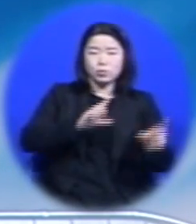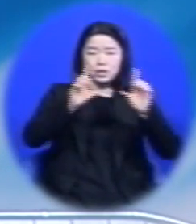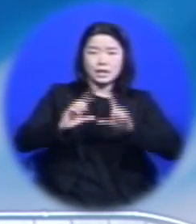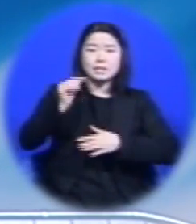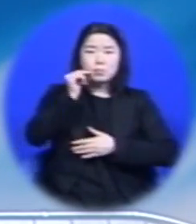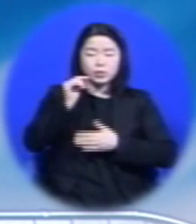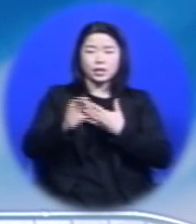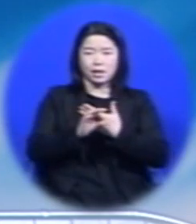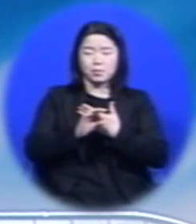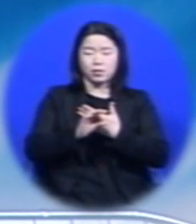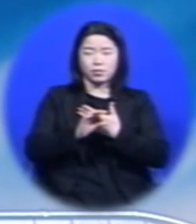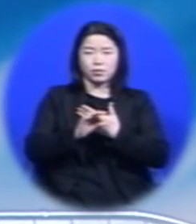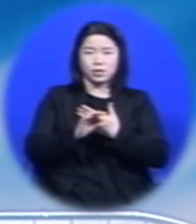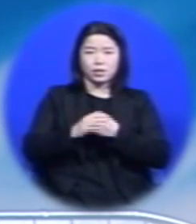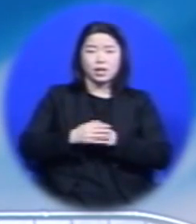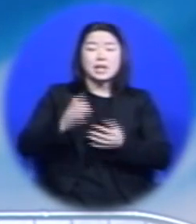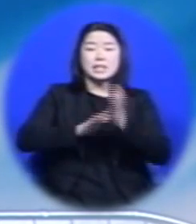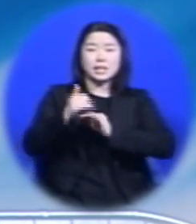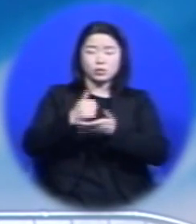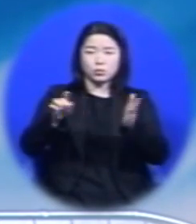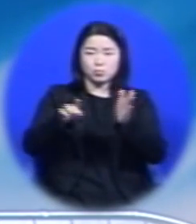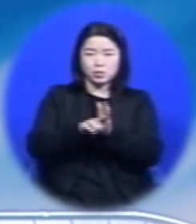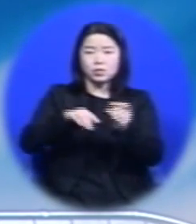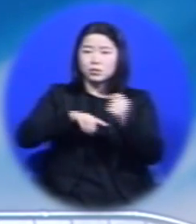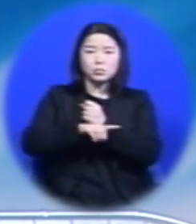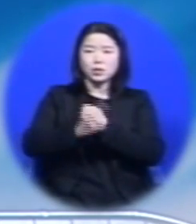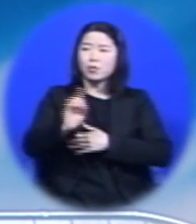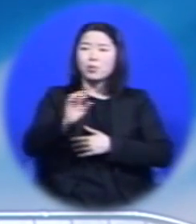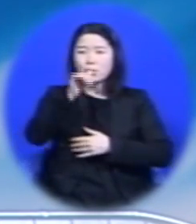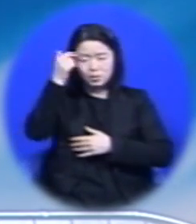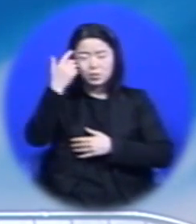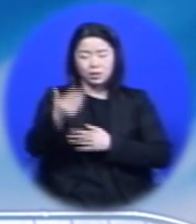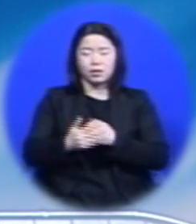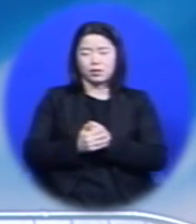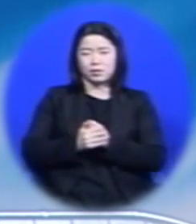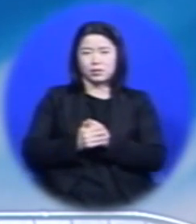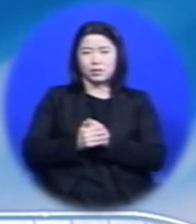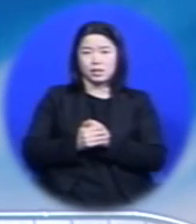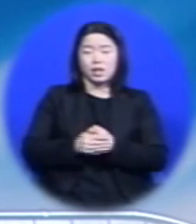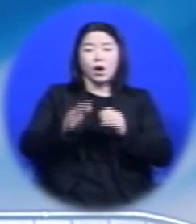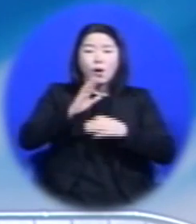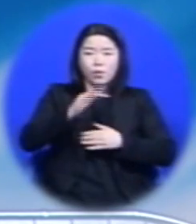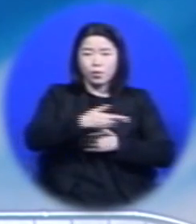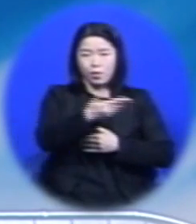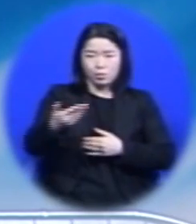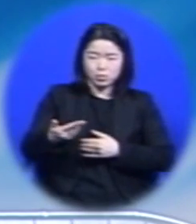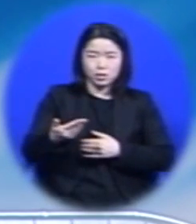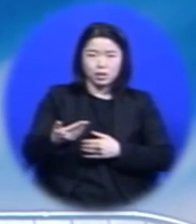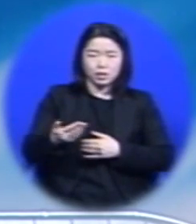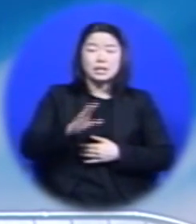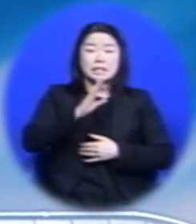못한다면 그렇다면 예수 믿은 의미가 뭐가 있겠습니까 그러므 여러분들이